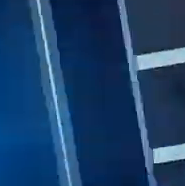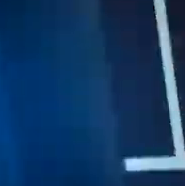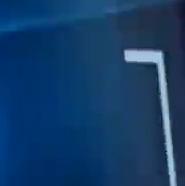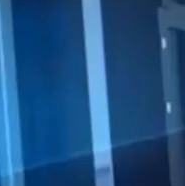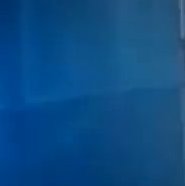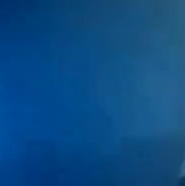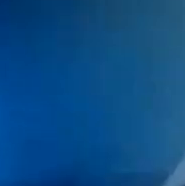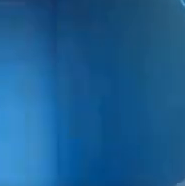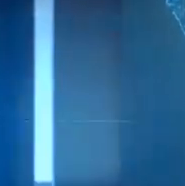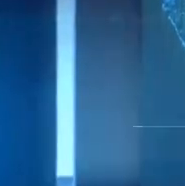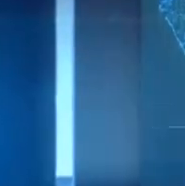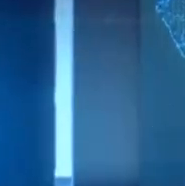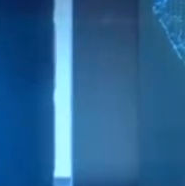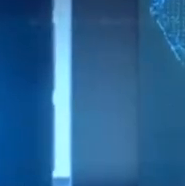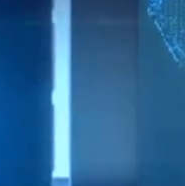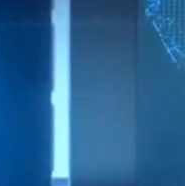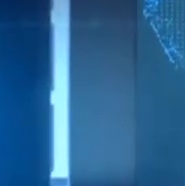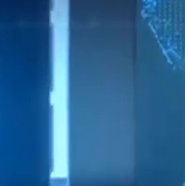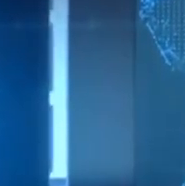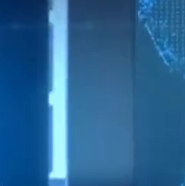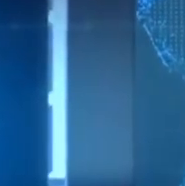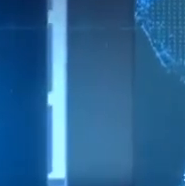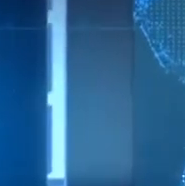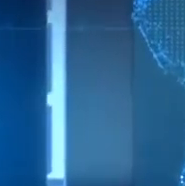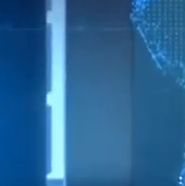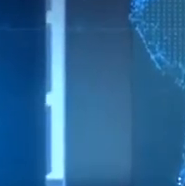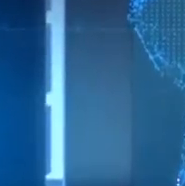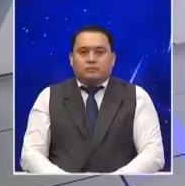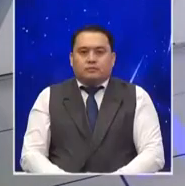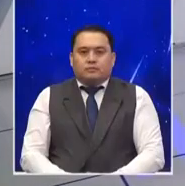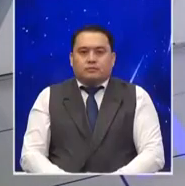Гульмира Тимиргалиева, Ержан Дусен, телеканал ЖТСУ, Талдыкурган.